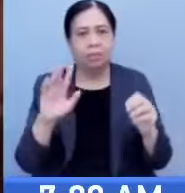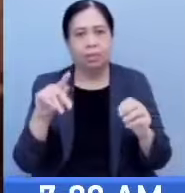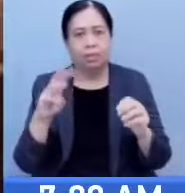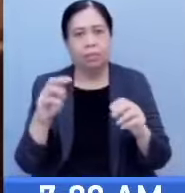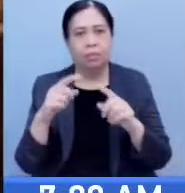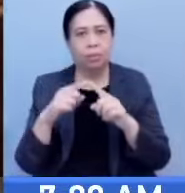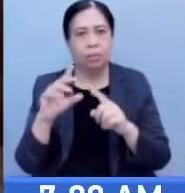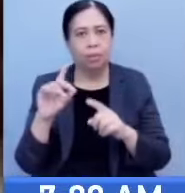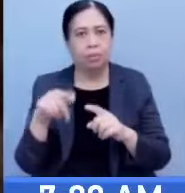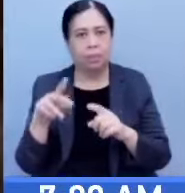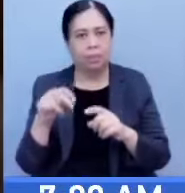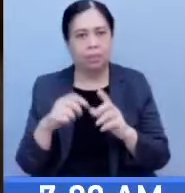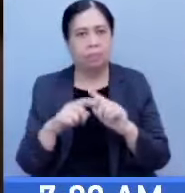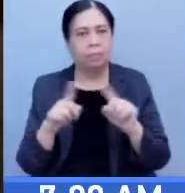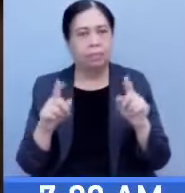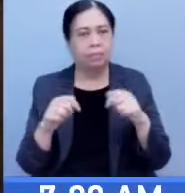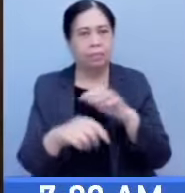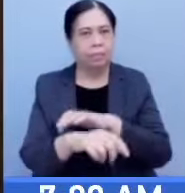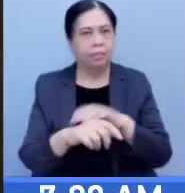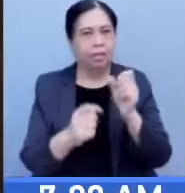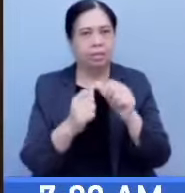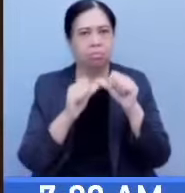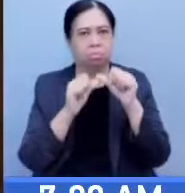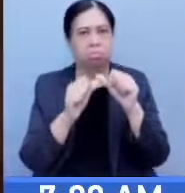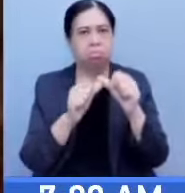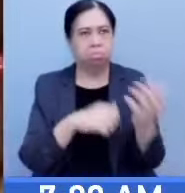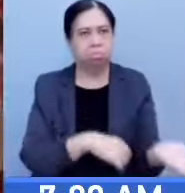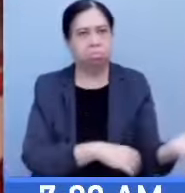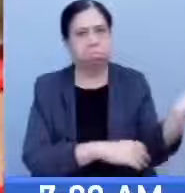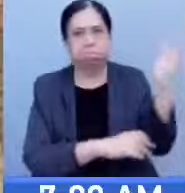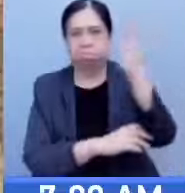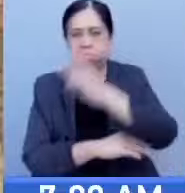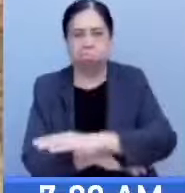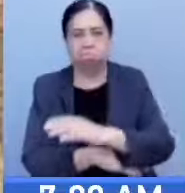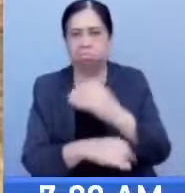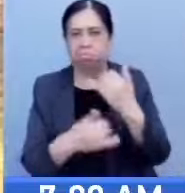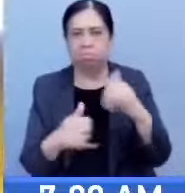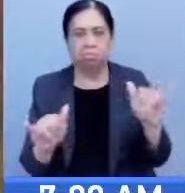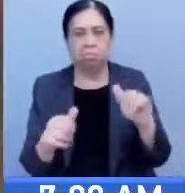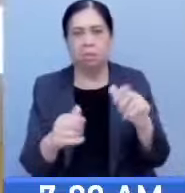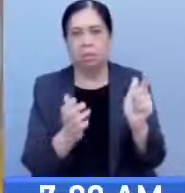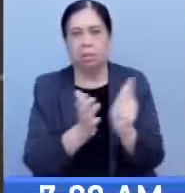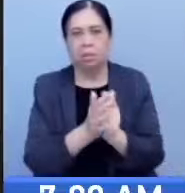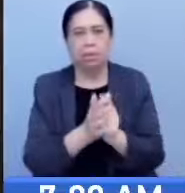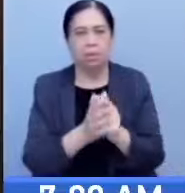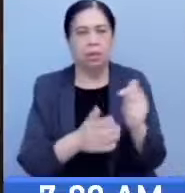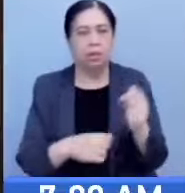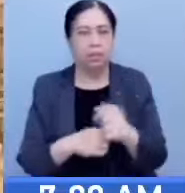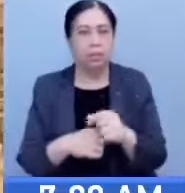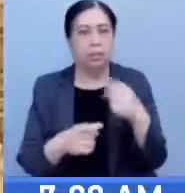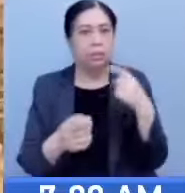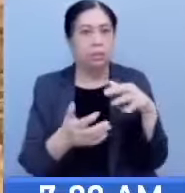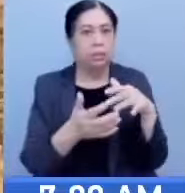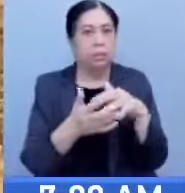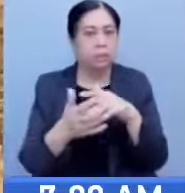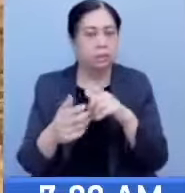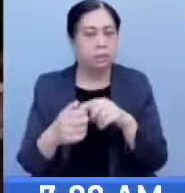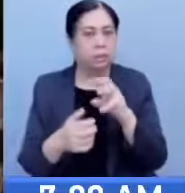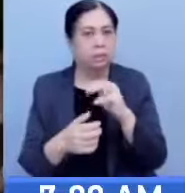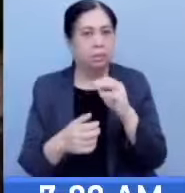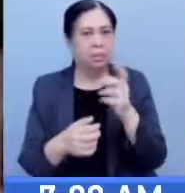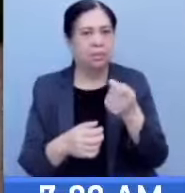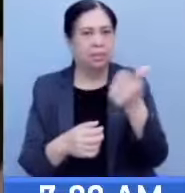Maliban sa Makati City, na 7 a.m. hanggang 7 p.m. ang number coding. Pinag-aaralan na raw ng MMDA na alisin ang window